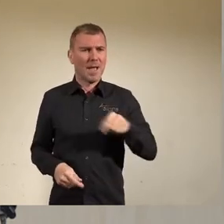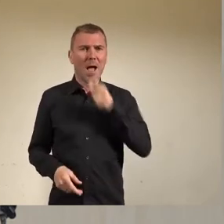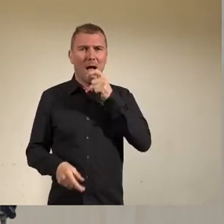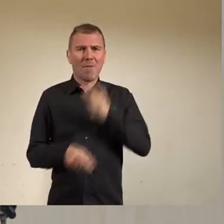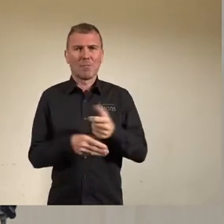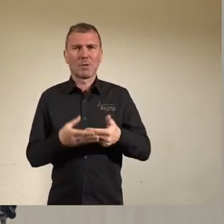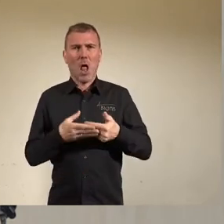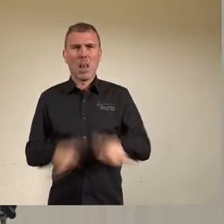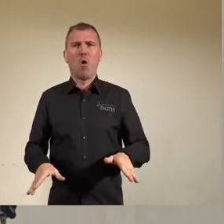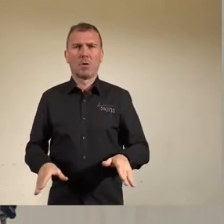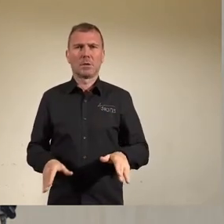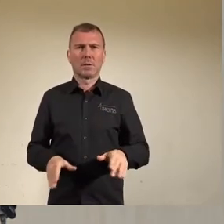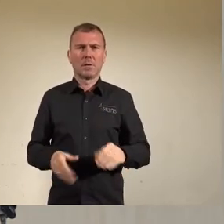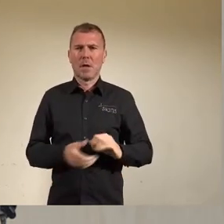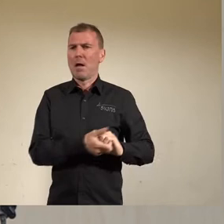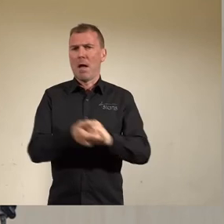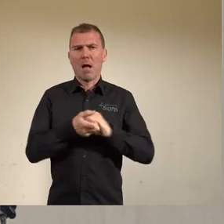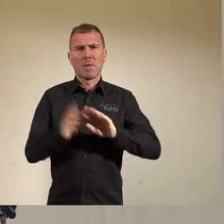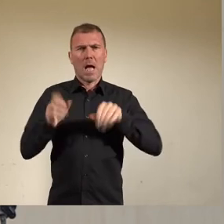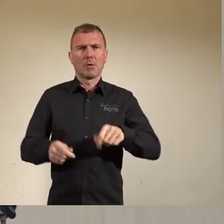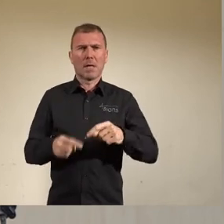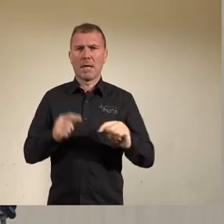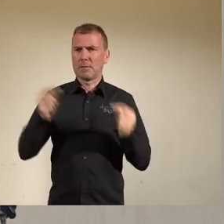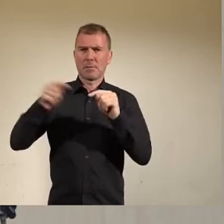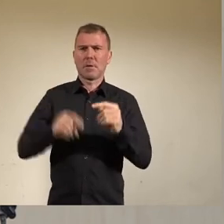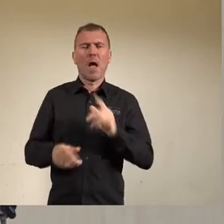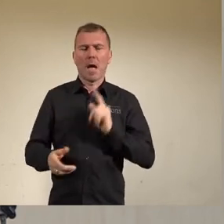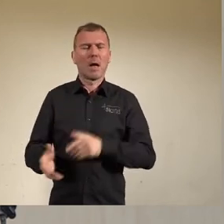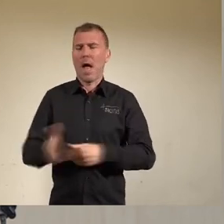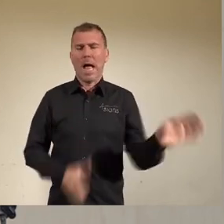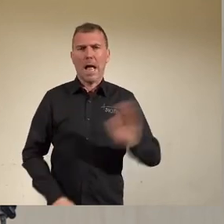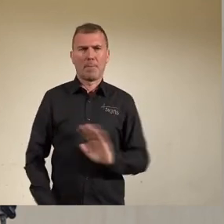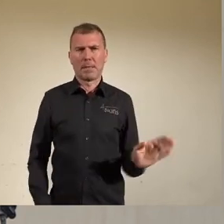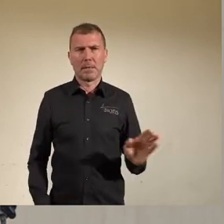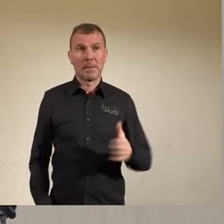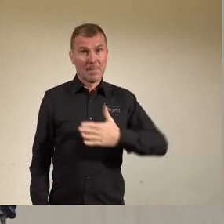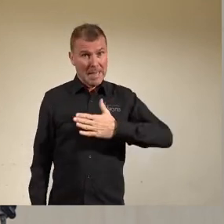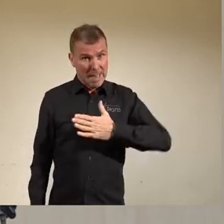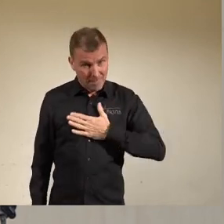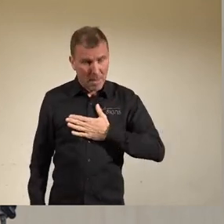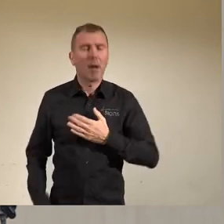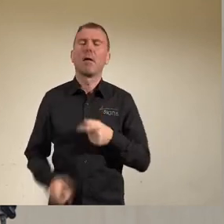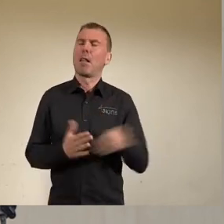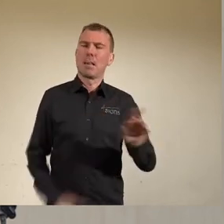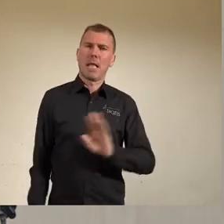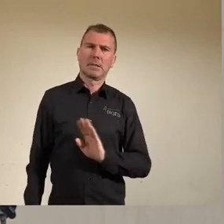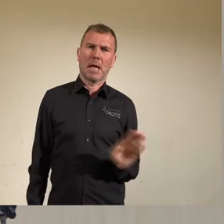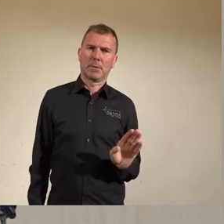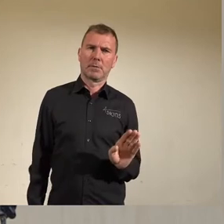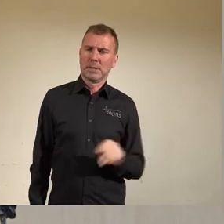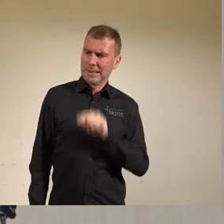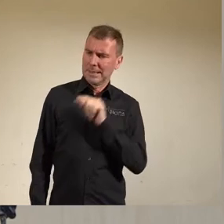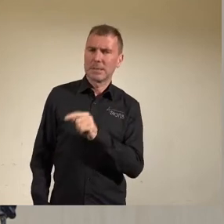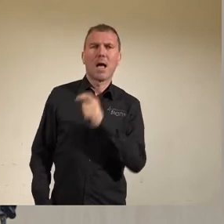die verantwortungslose Herumwurschteln der Einheitsfront an dem Haushalt eigentlich konsequent ablehnen. Wir jedenfalls werden das tun.